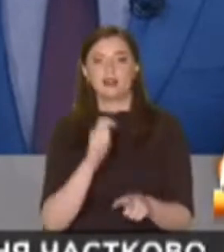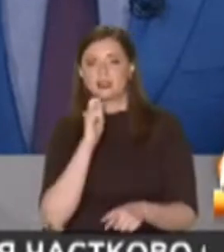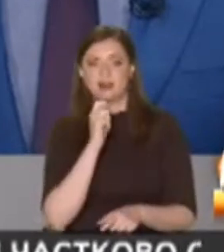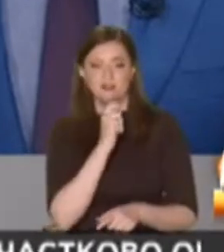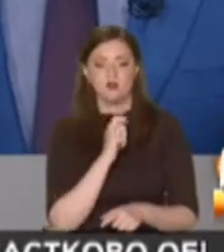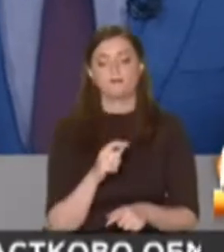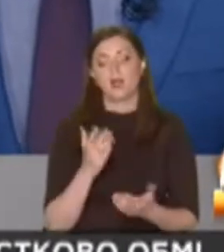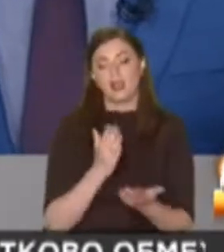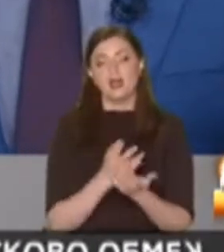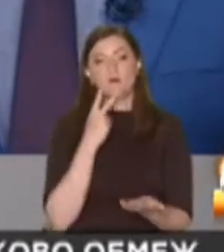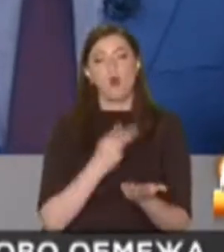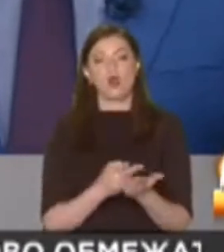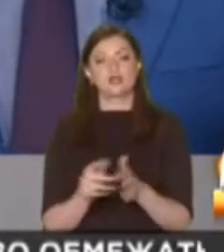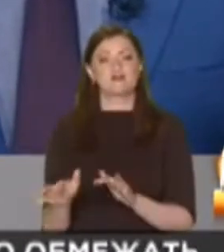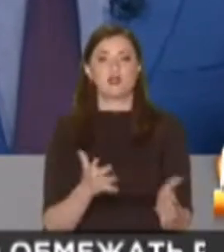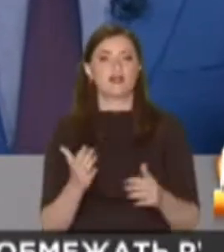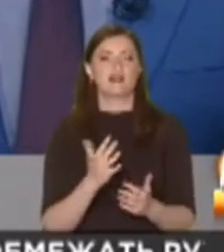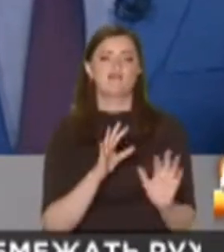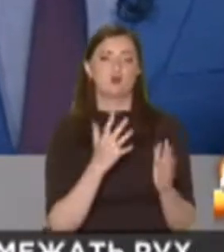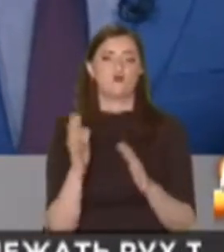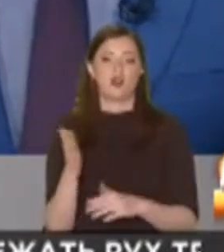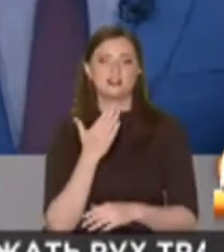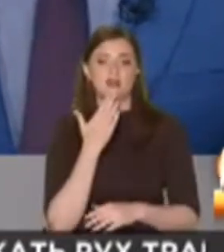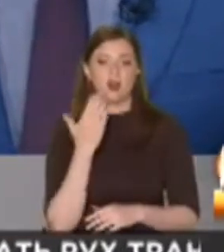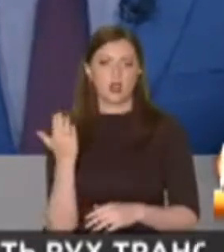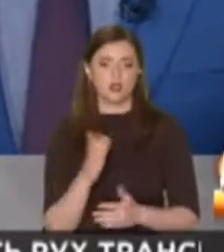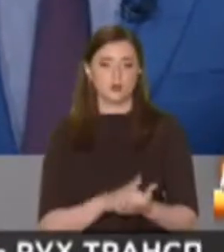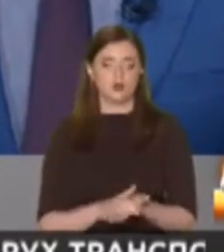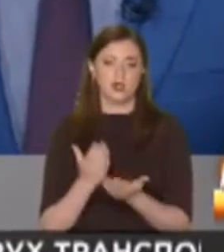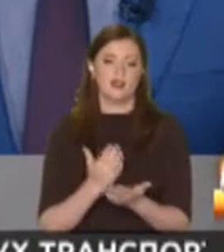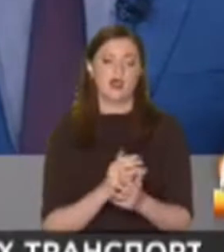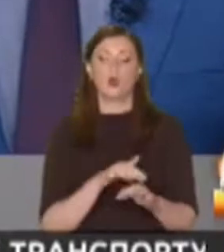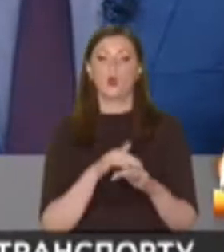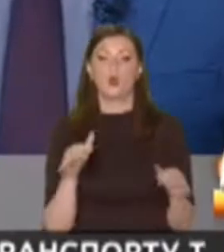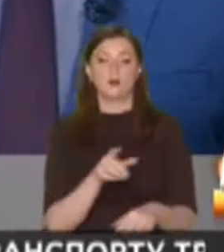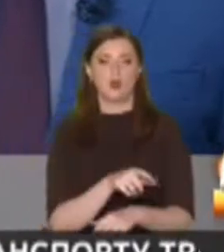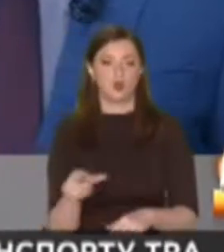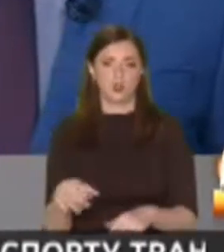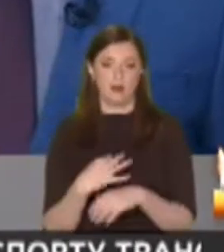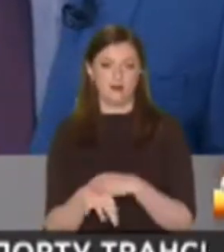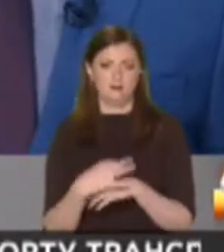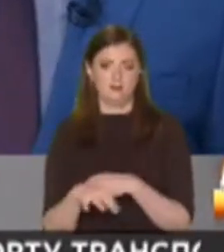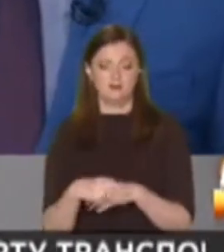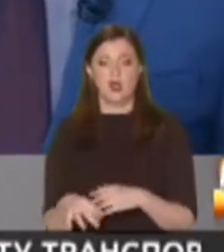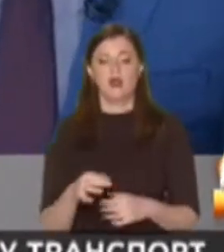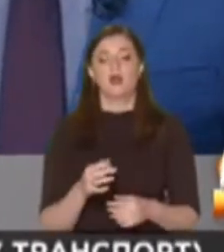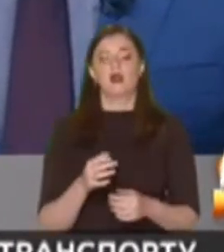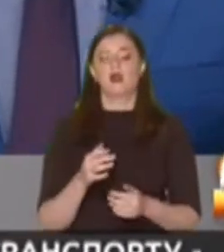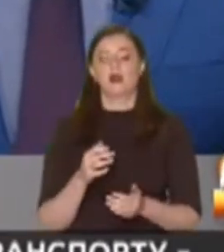є там показові процеси, які відбувалися в Радянському Союзі. Є там купа репресованих. Можна знайти ці протоколи цих